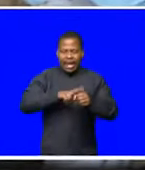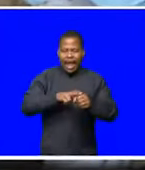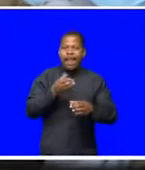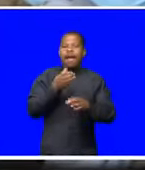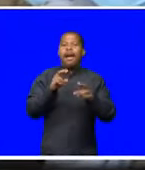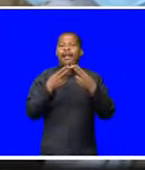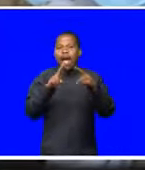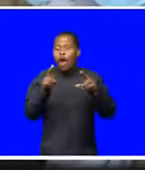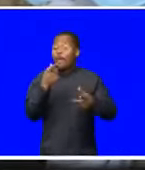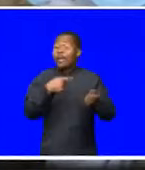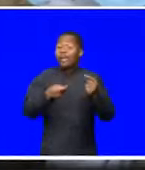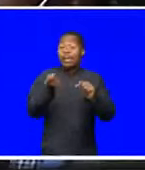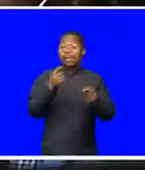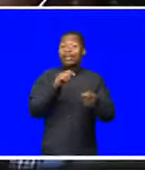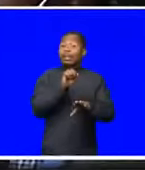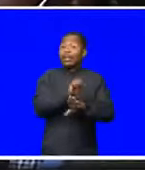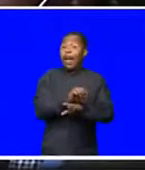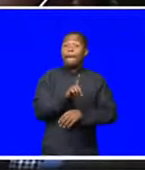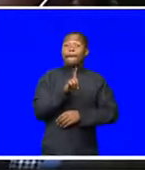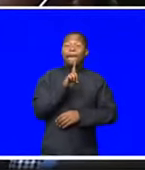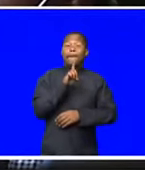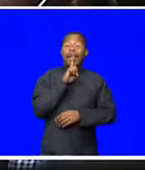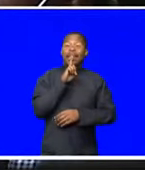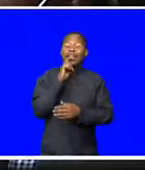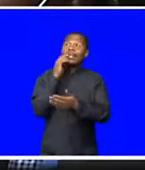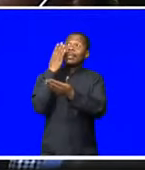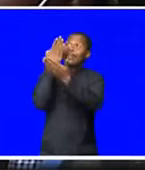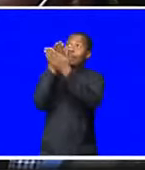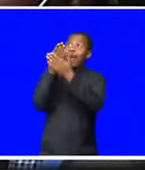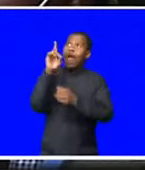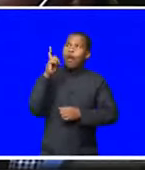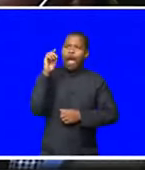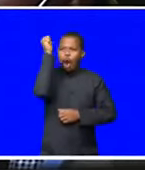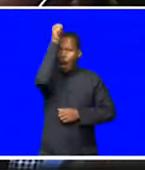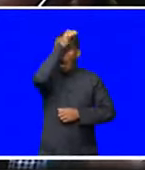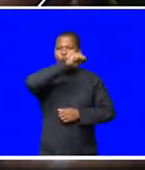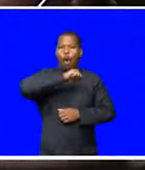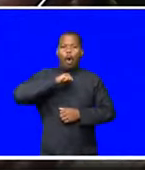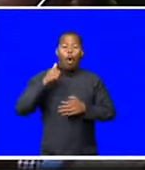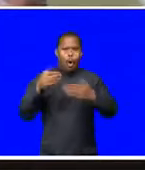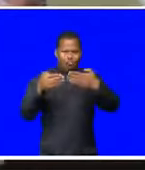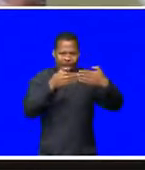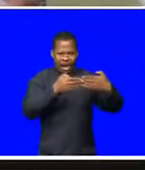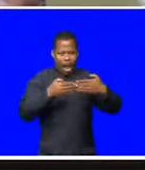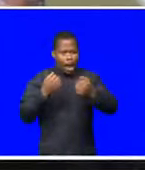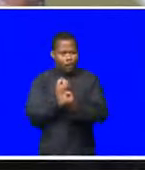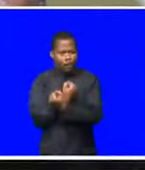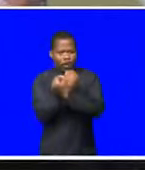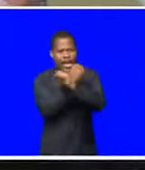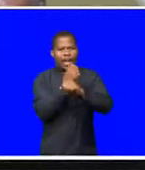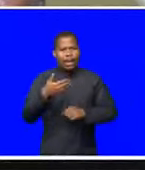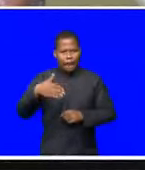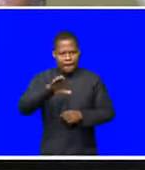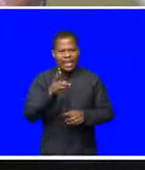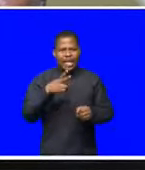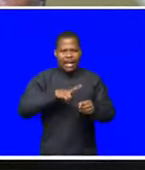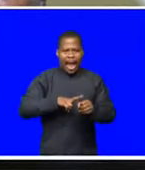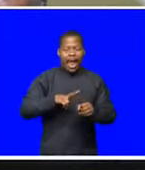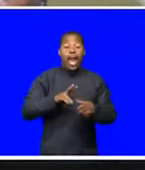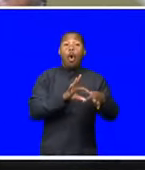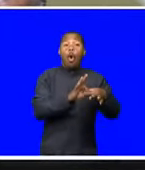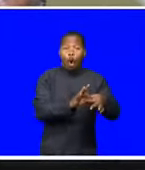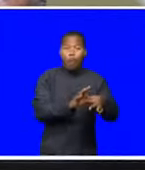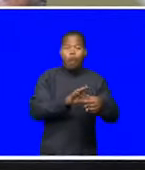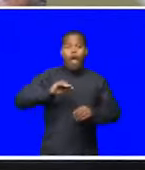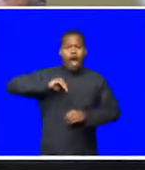kwelithaka ngosi hlala nathi lo ngumfelo wakati ekhaya lase kuselini Tanzania khona